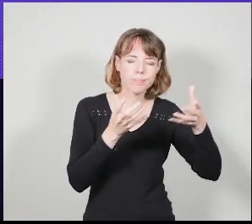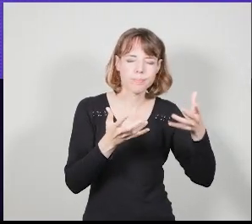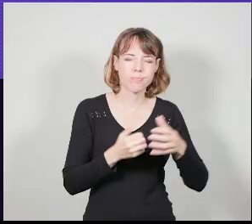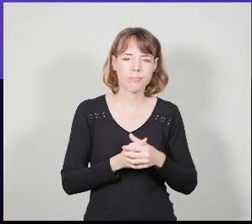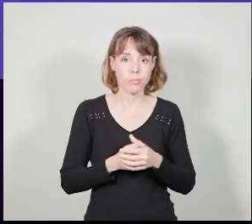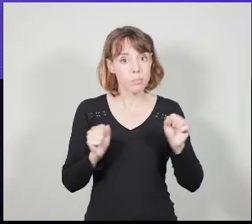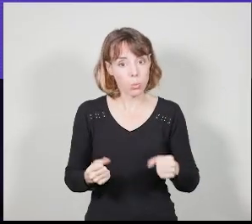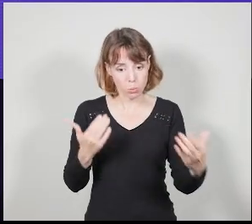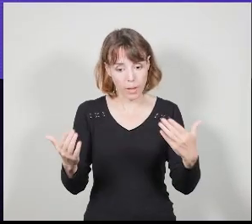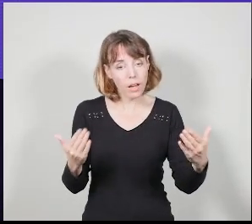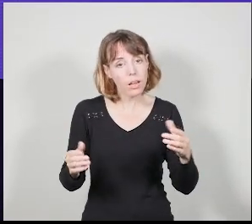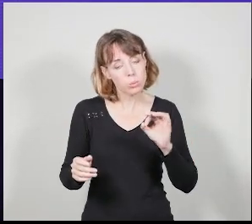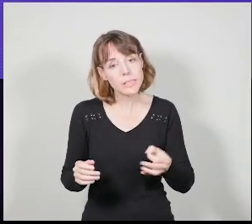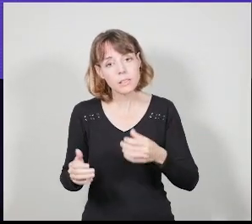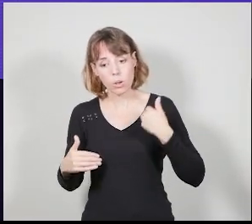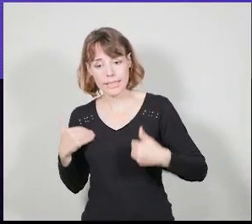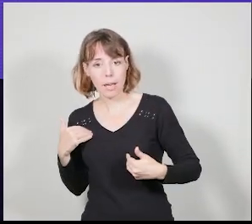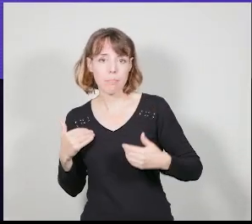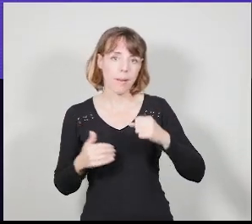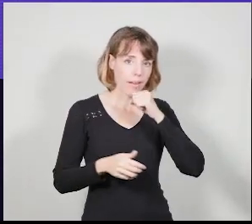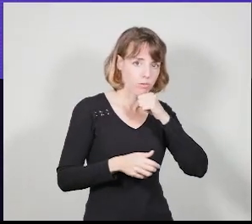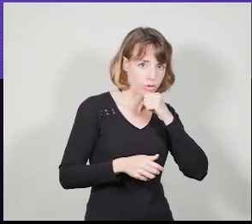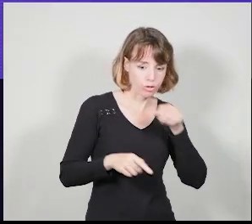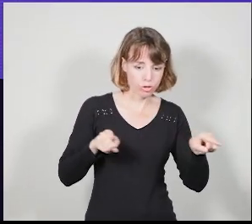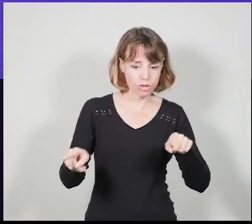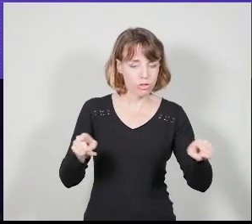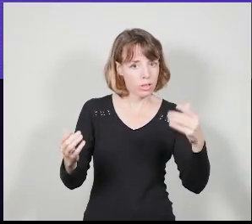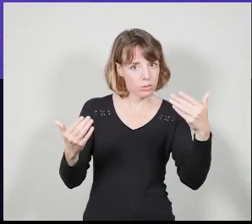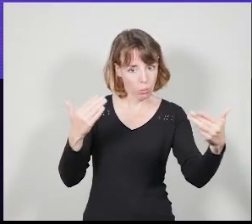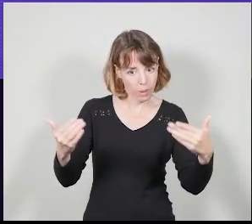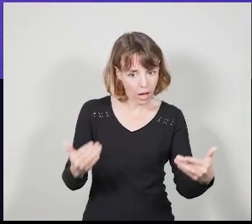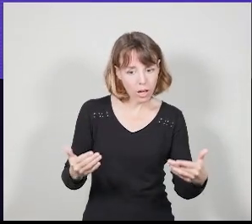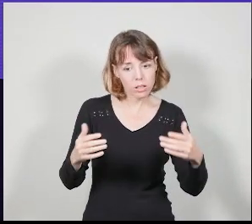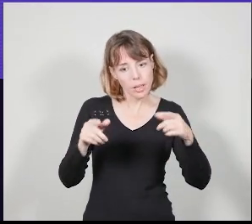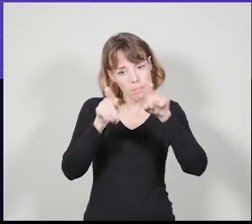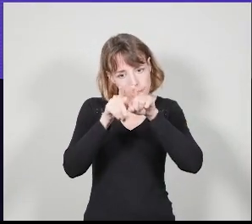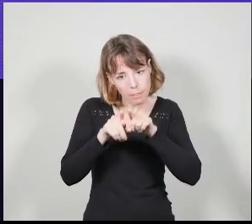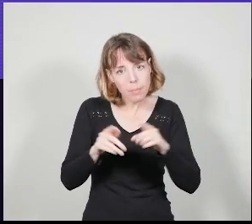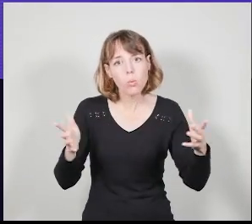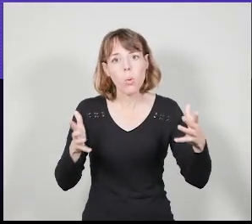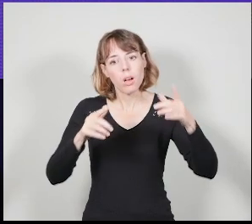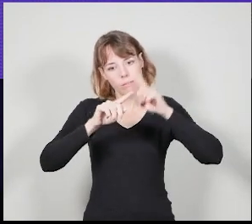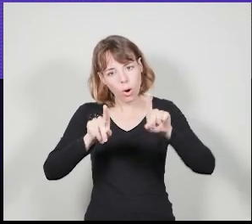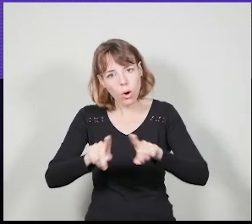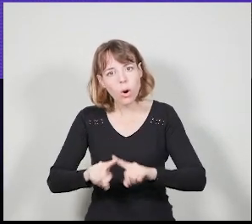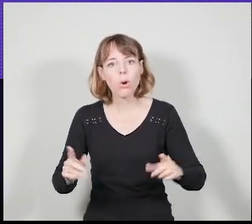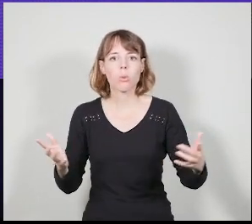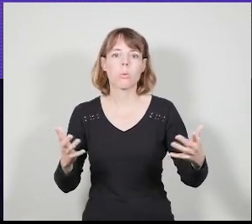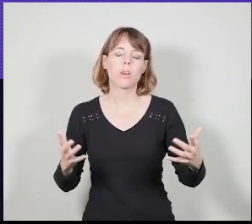le monde du handicap, le monde du grand âge, mais aussi de certaines différences. Après, la question, c'est où est-ce que l'on